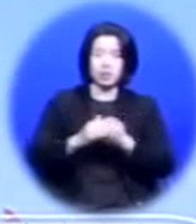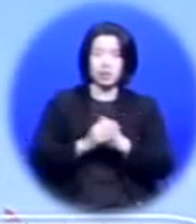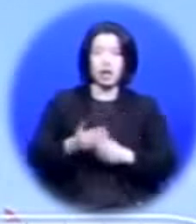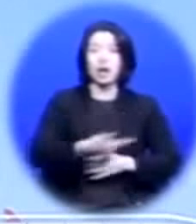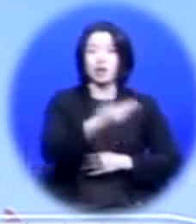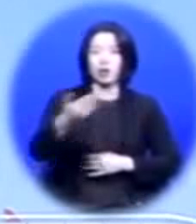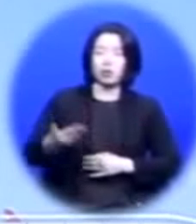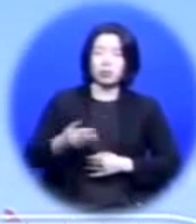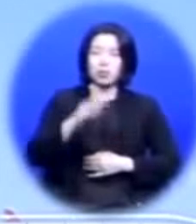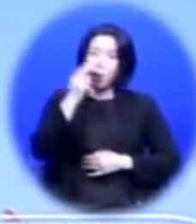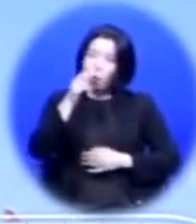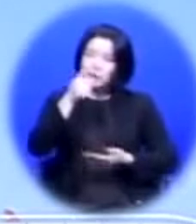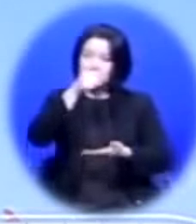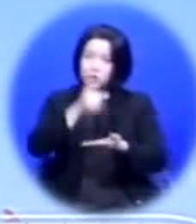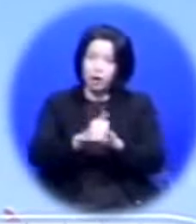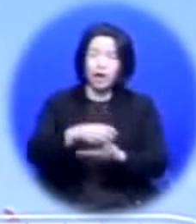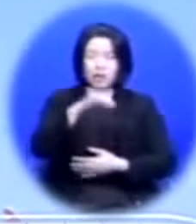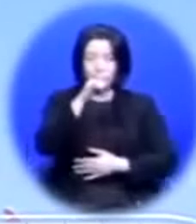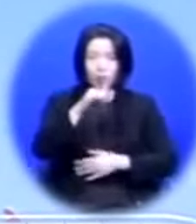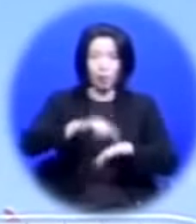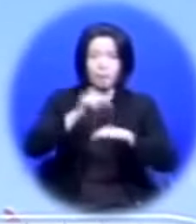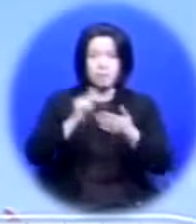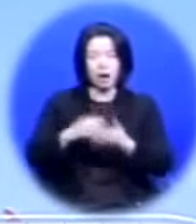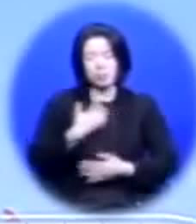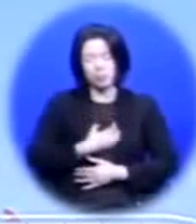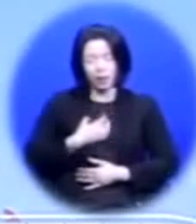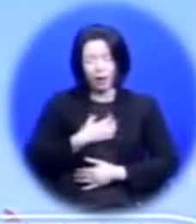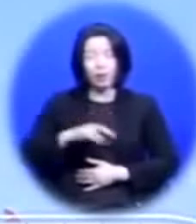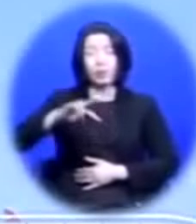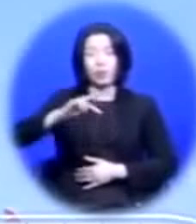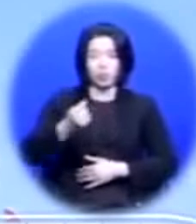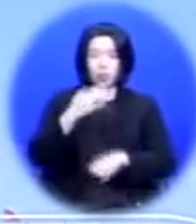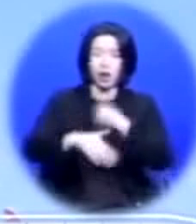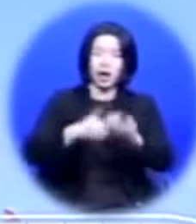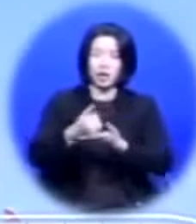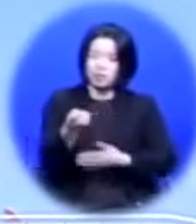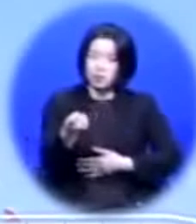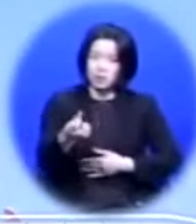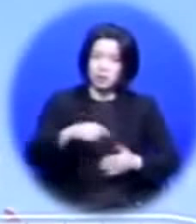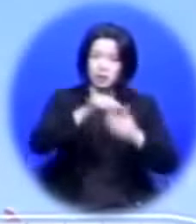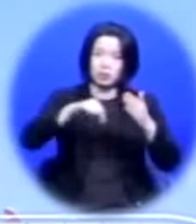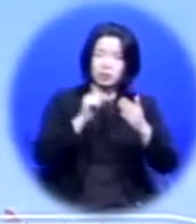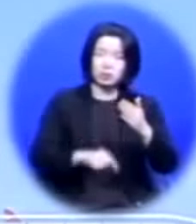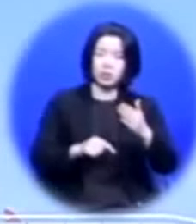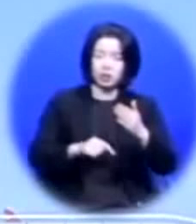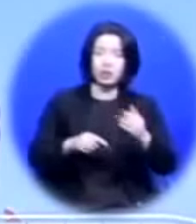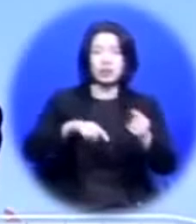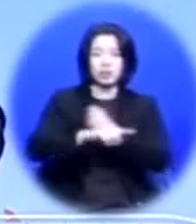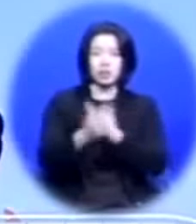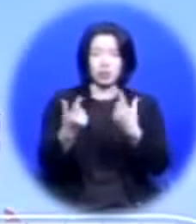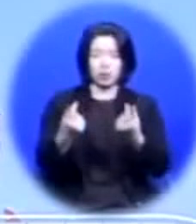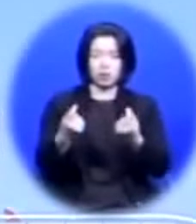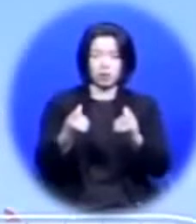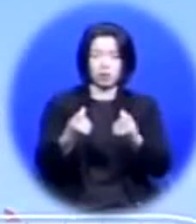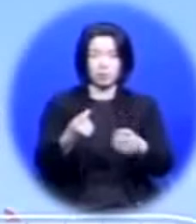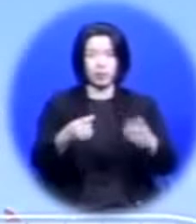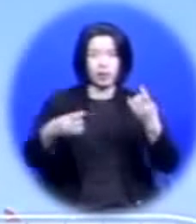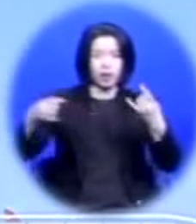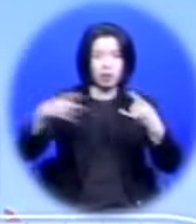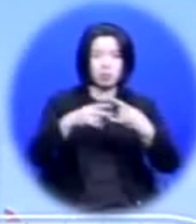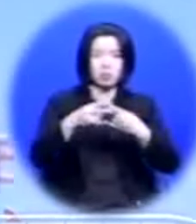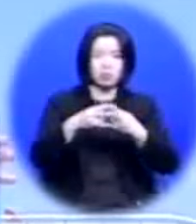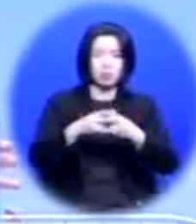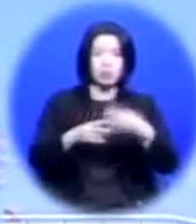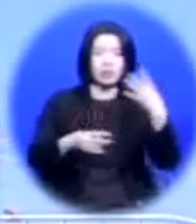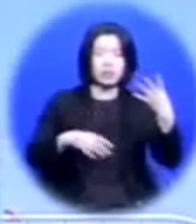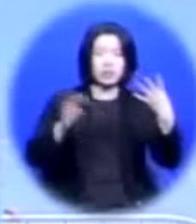혹시 죄를 짓고 마음이 괴로운 것조차도 하나님의 씨가 여러분 속에 있다는 뜻이에요 에베소서 4장 30절에